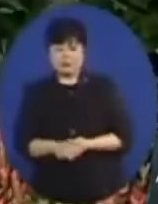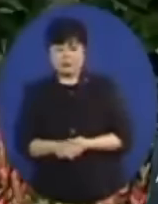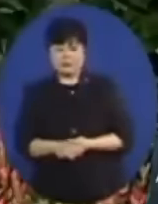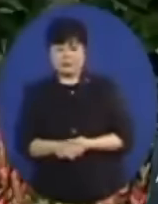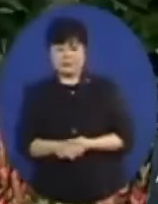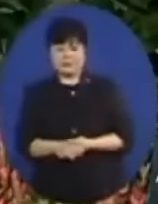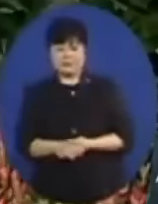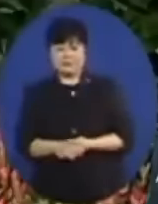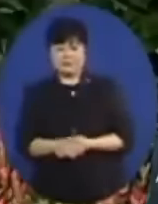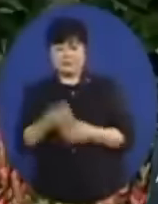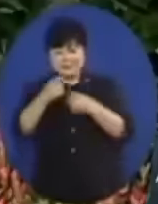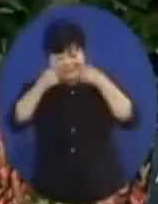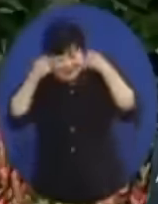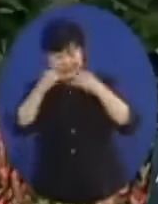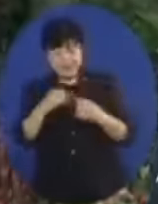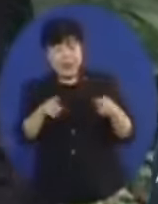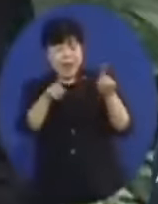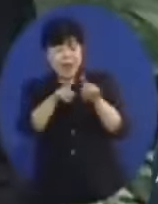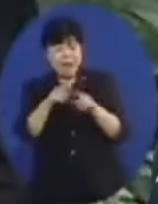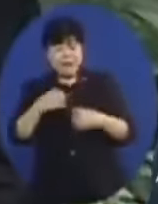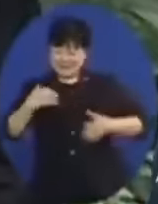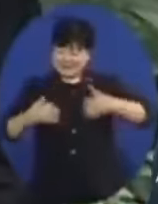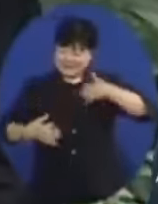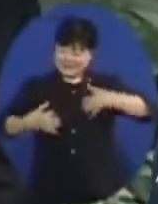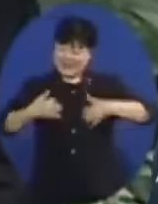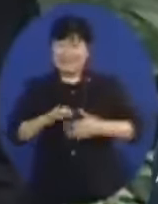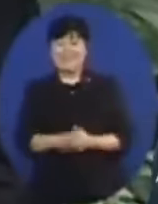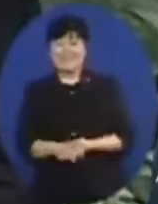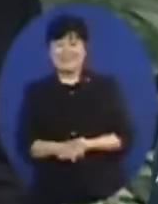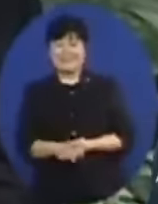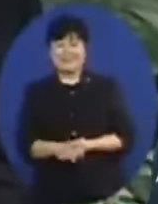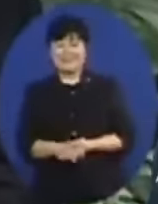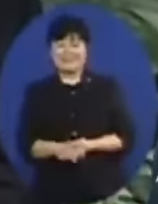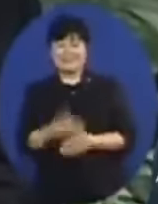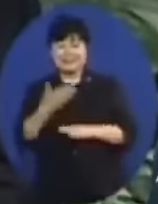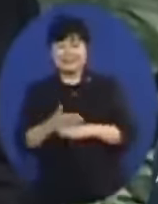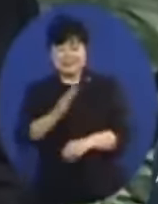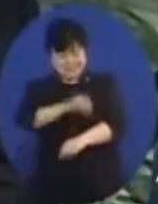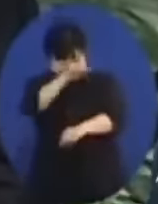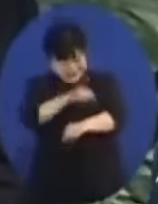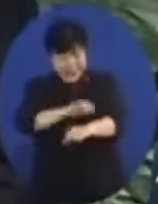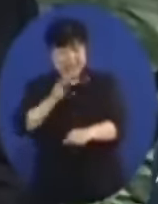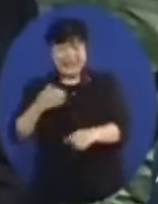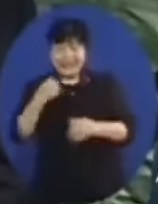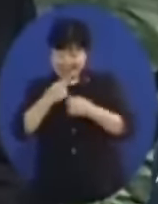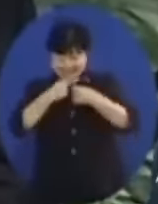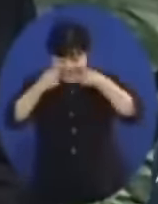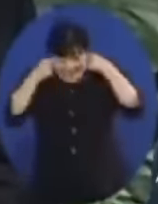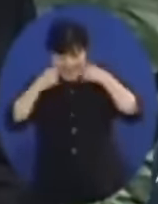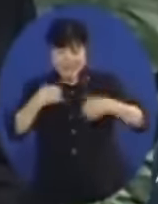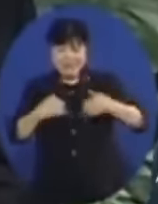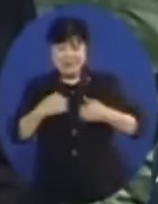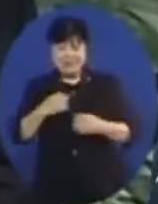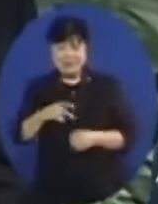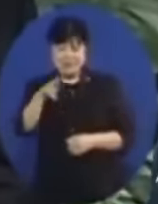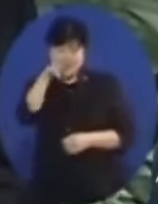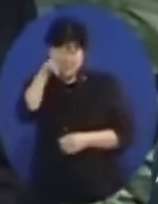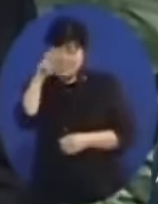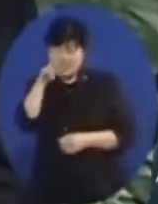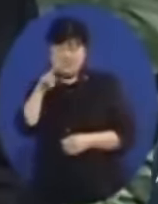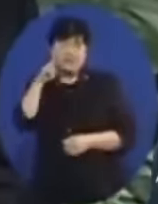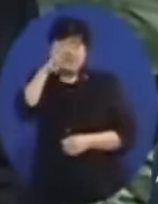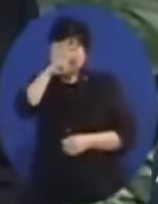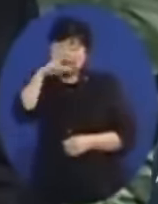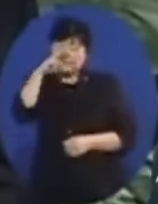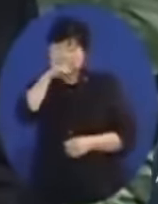15절입니다. 즐거워하는 자와 함께 즐거워하라. 남이 잘 되어서 즐거워하고 기뻐하면 마음에 시기하고